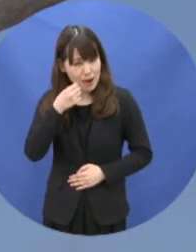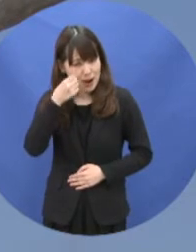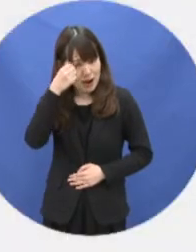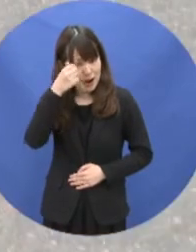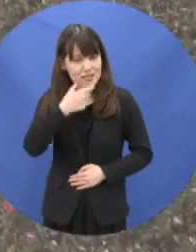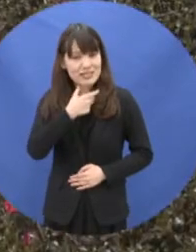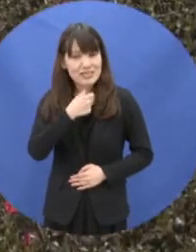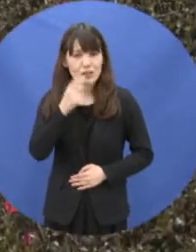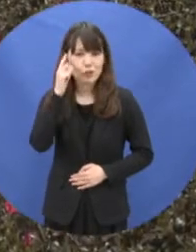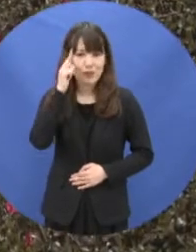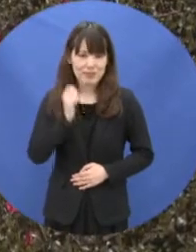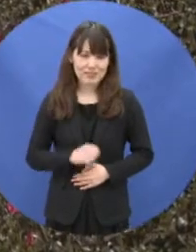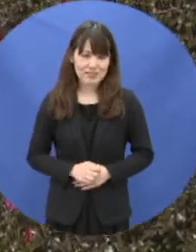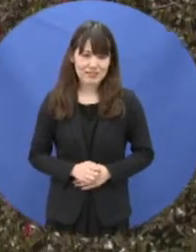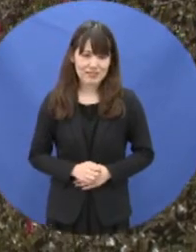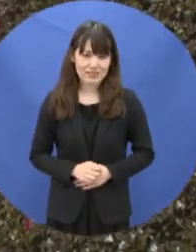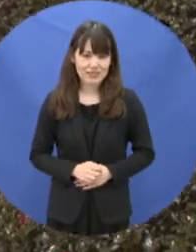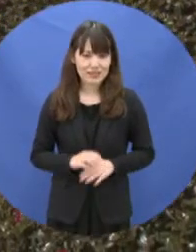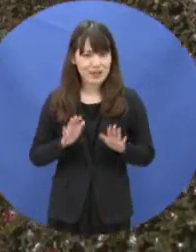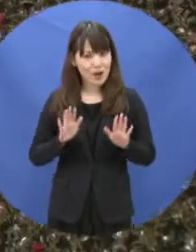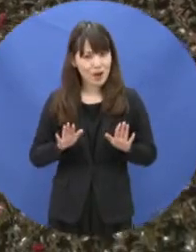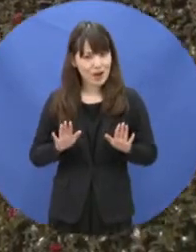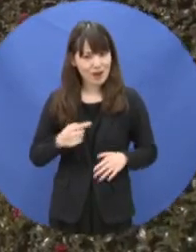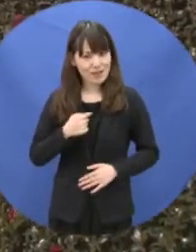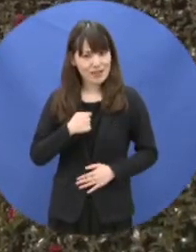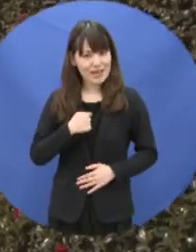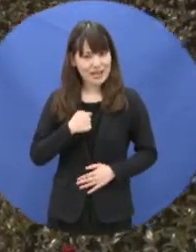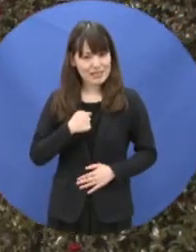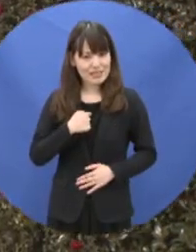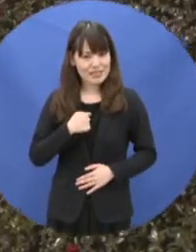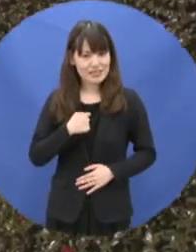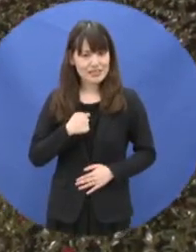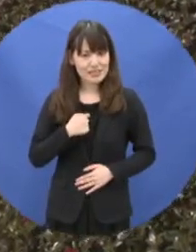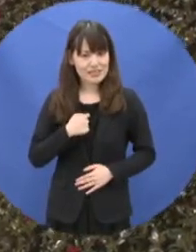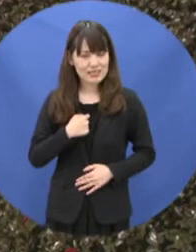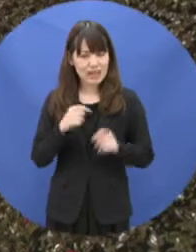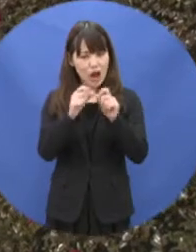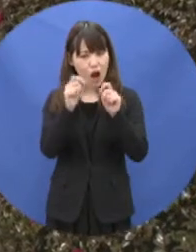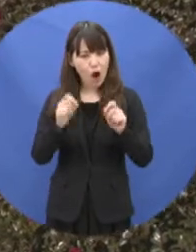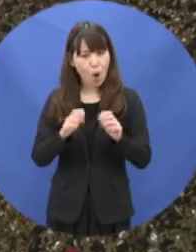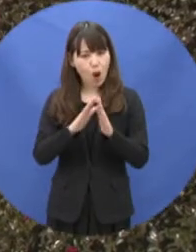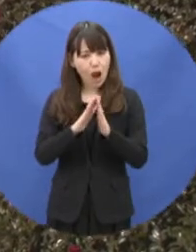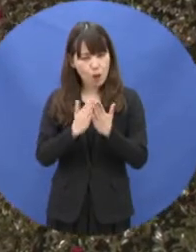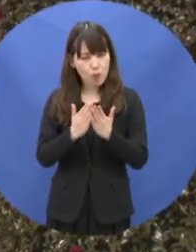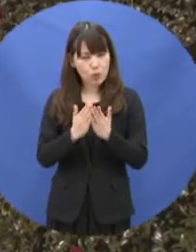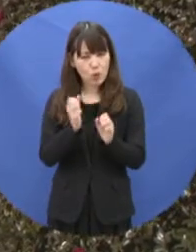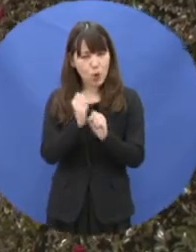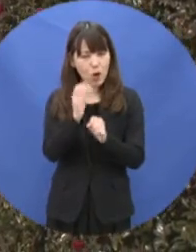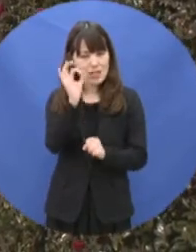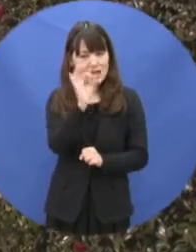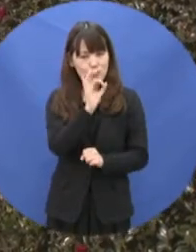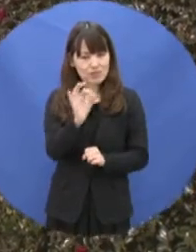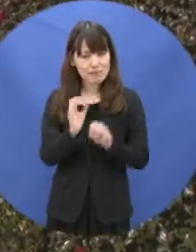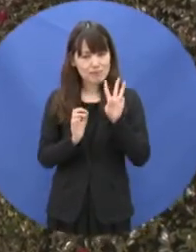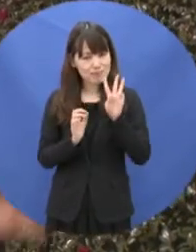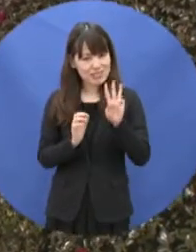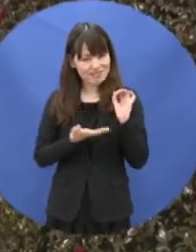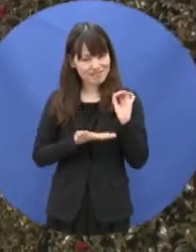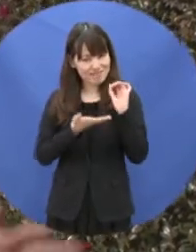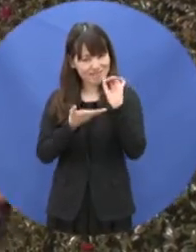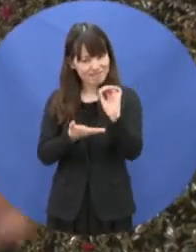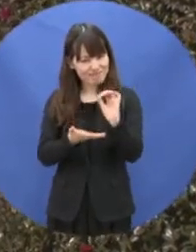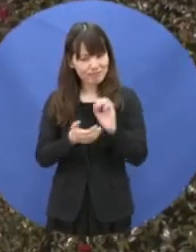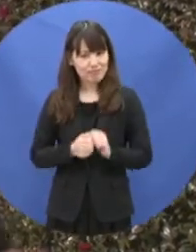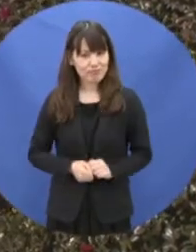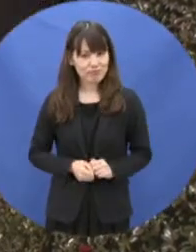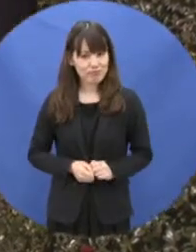いと思います。 今回は私梅山茜が岡本太郎さんの作品3つをご紹介したいと思います。 お願いします。 ま